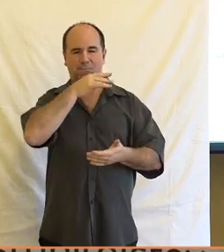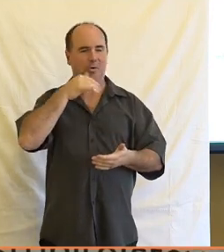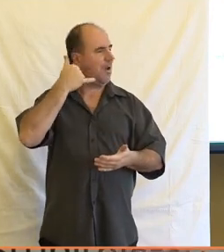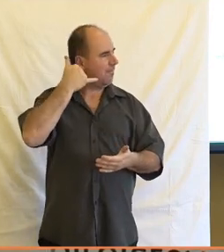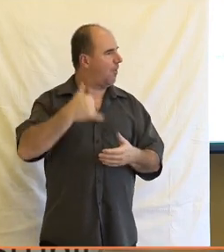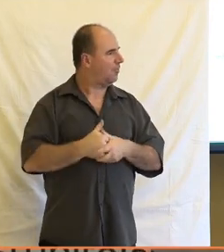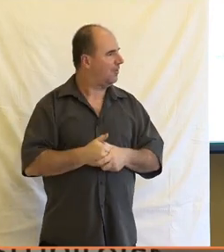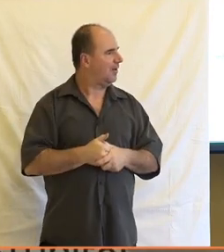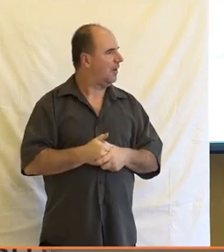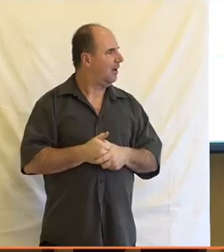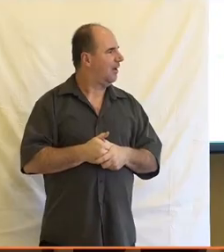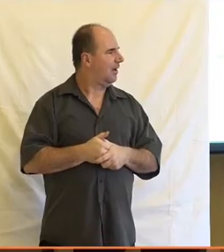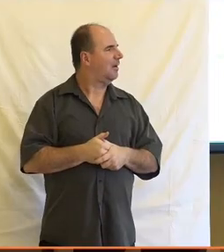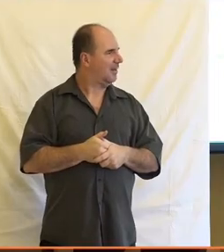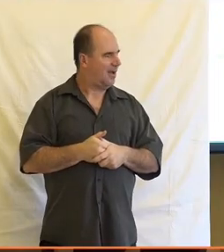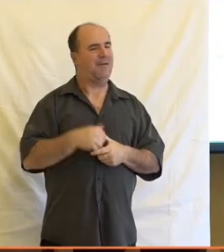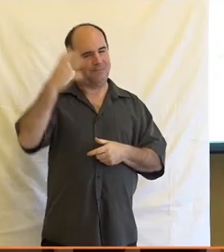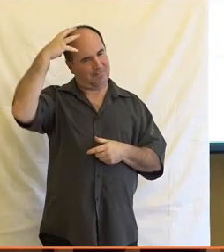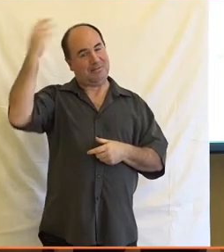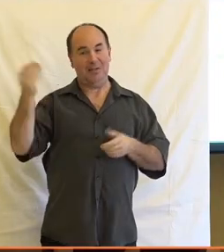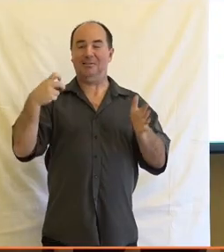učili znakovou řeč, byl Vodafone, měl takhle čepičku.